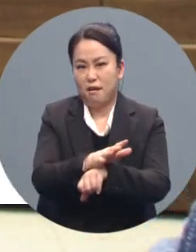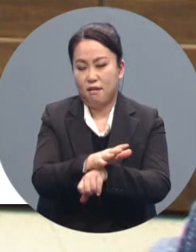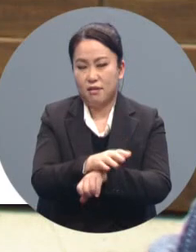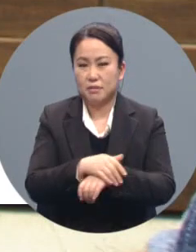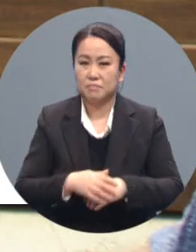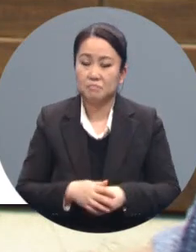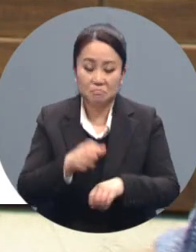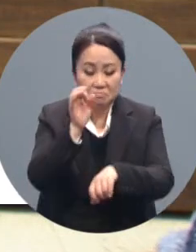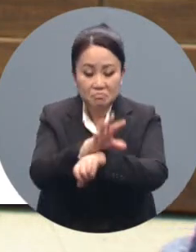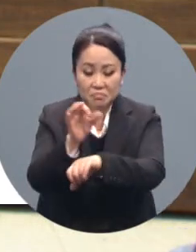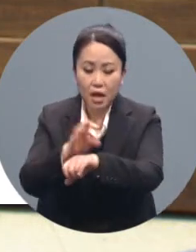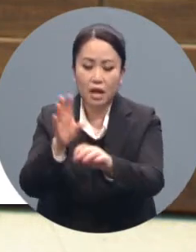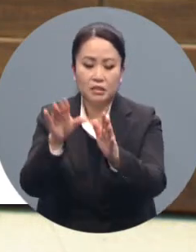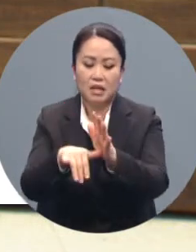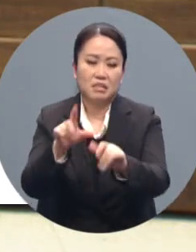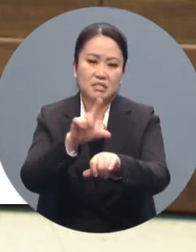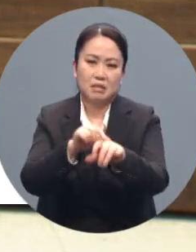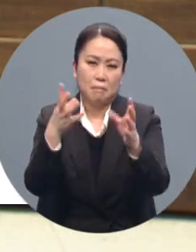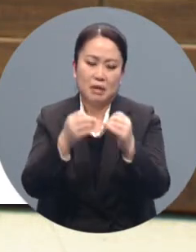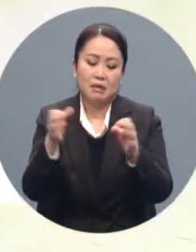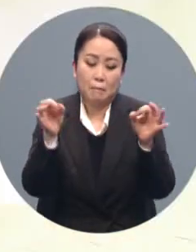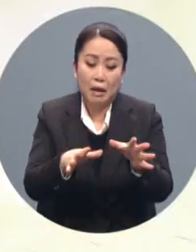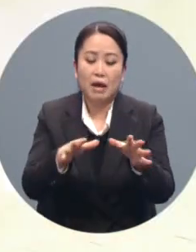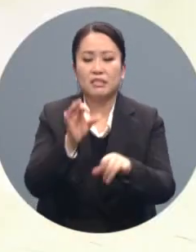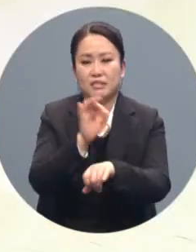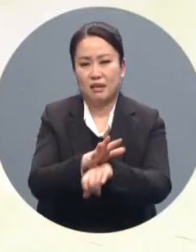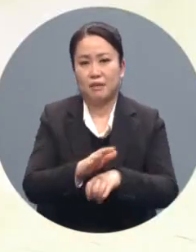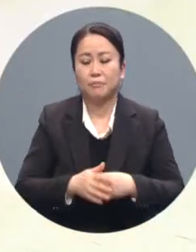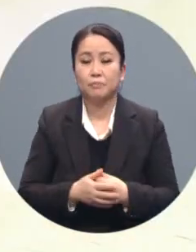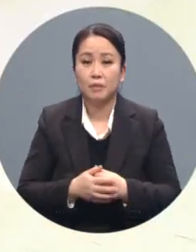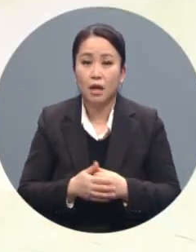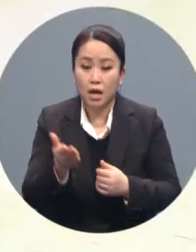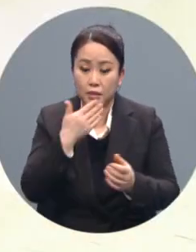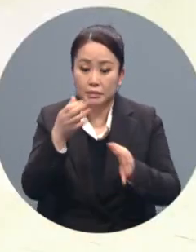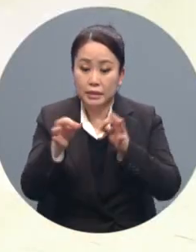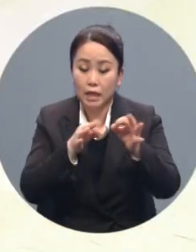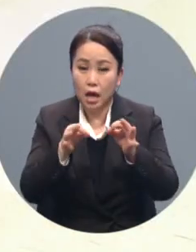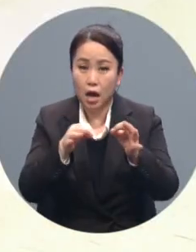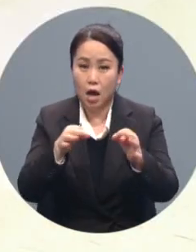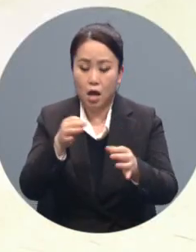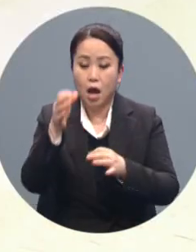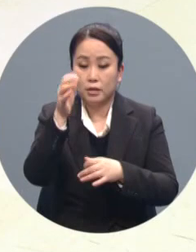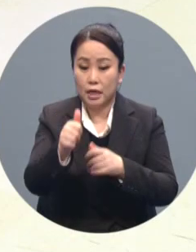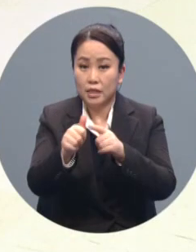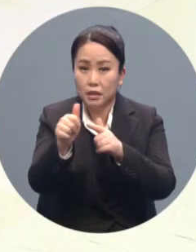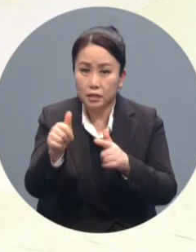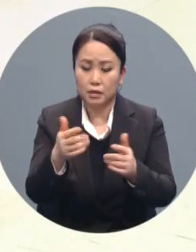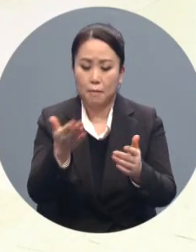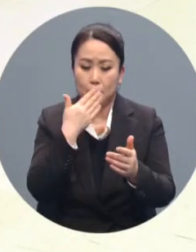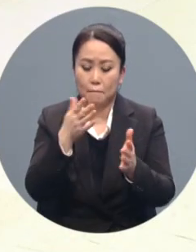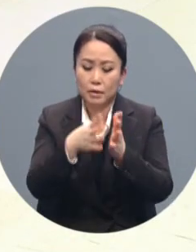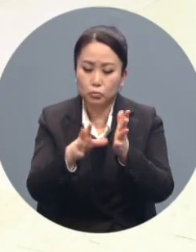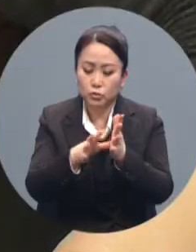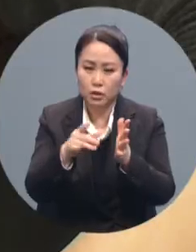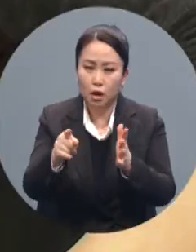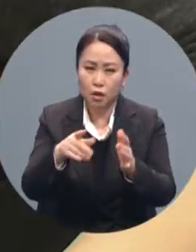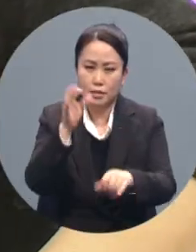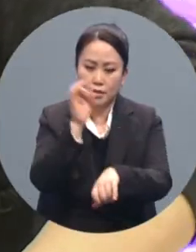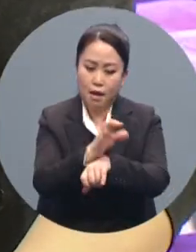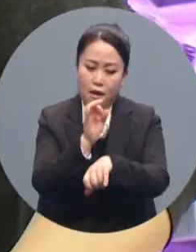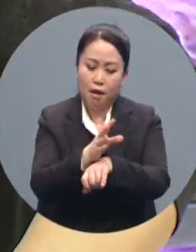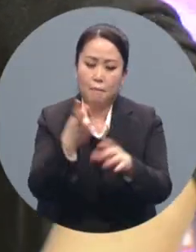시간 할애 안 합니다. 음식점을 운영하는 자영업자들은 식재료를 더 자주 구매할 수밖에